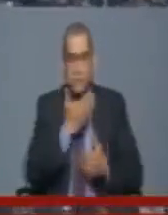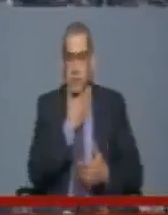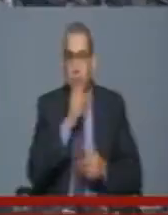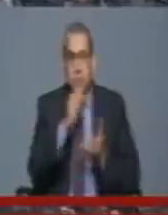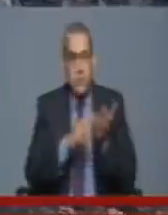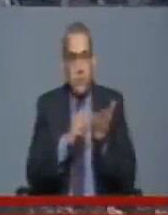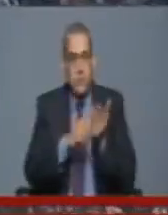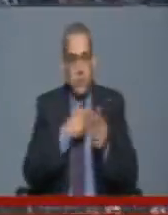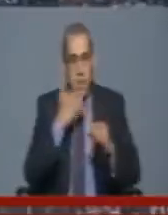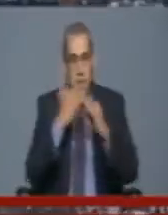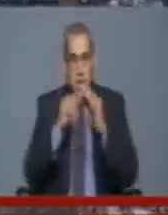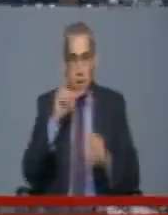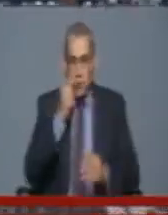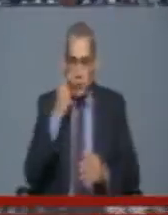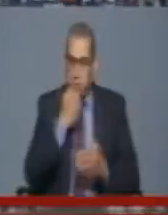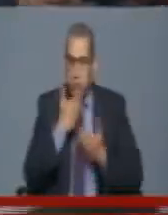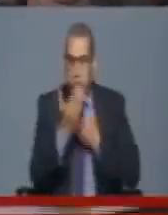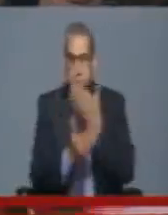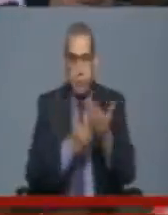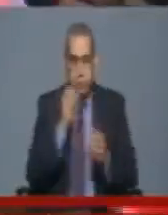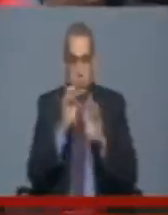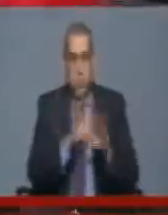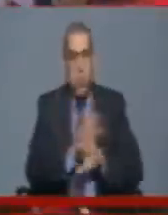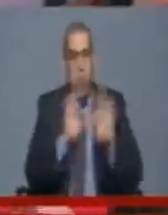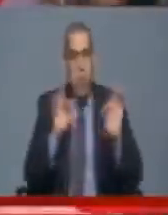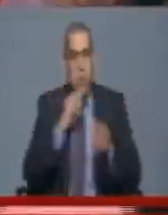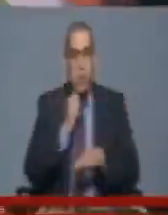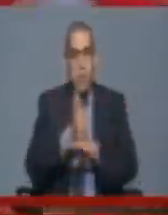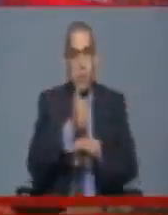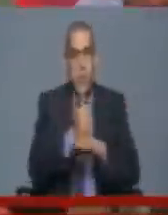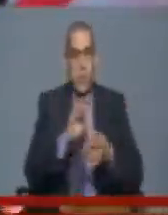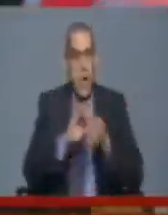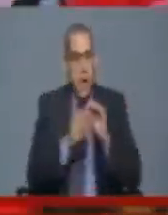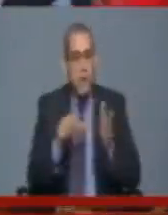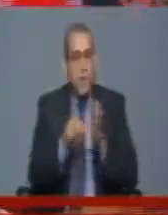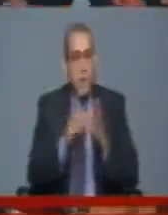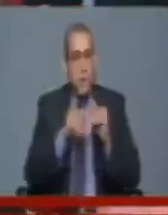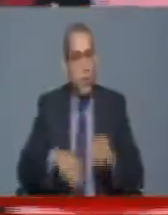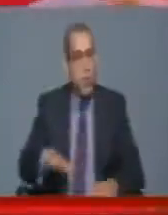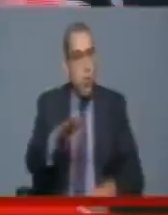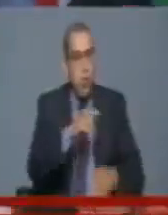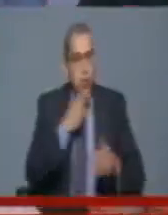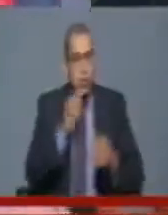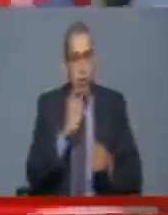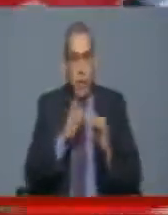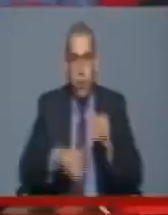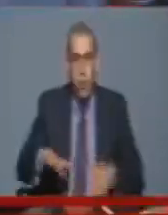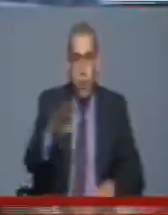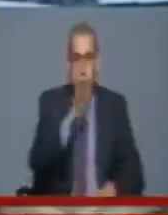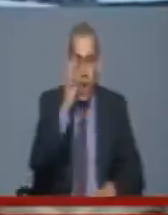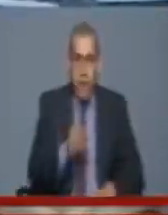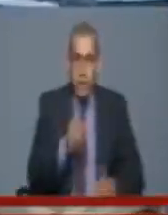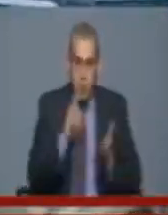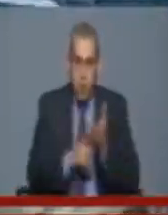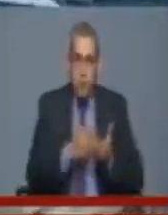رسالة من السيد الرئيس إلى كل مؤسسات المجتمع المدني وكل الشعب المصري، لابد من